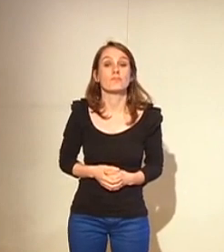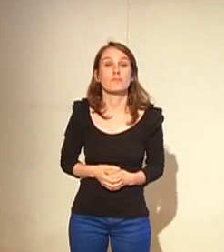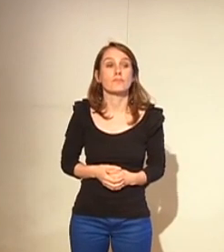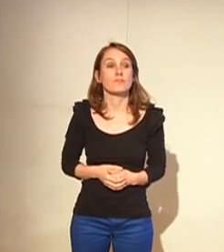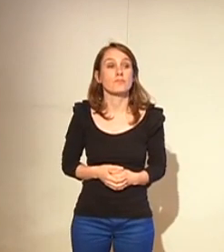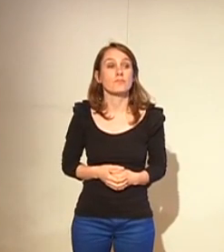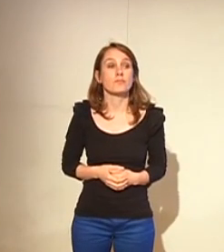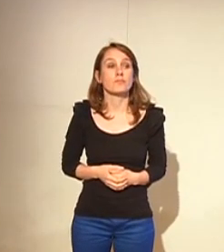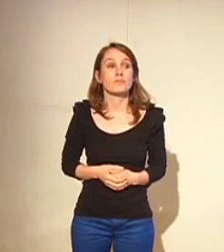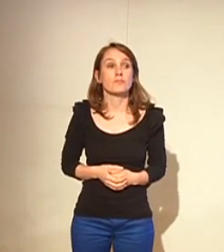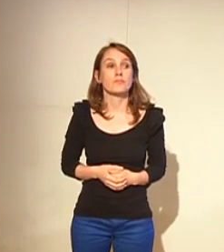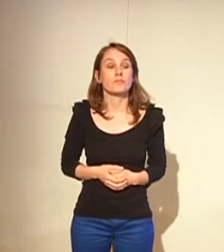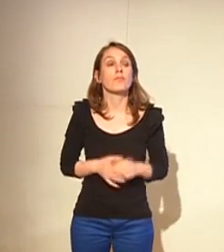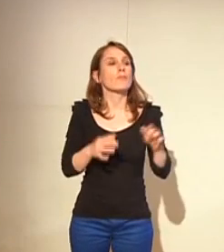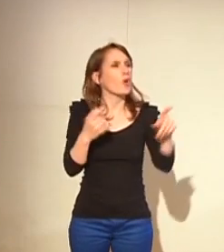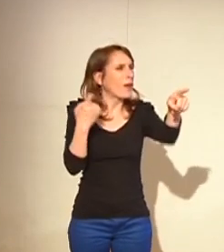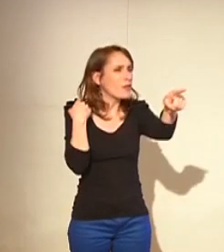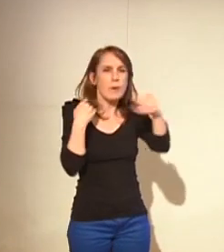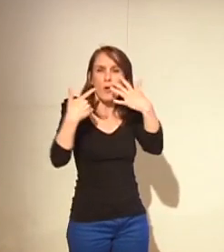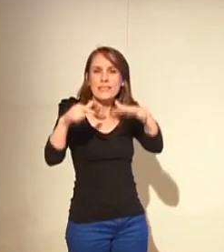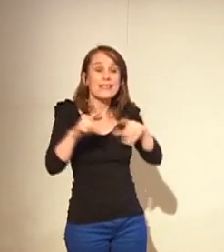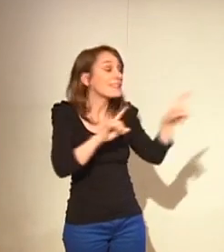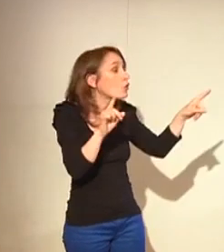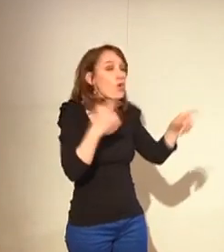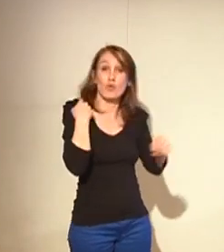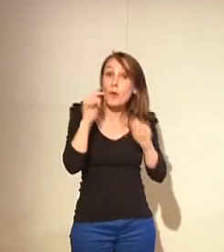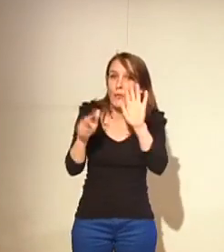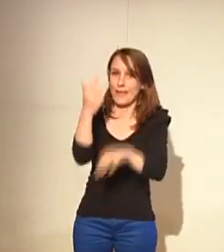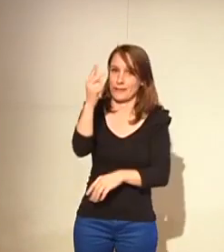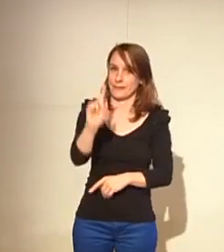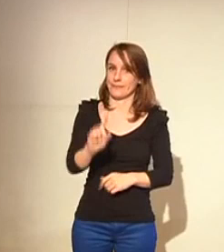tout non on en est à la 13 13